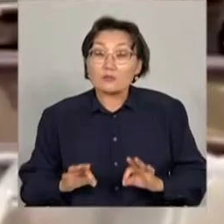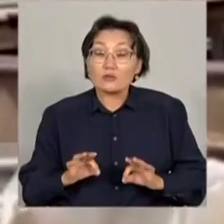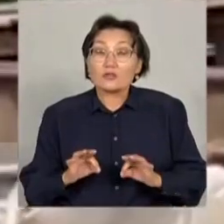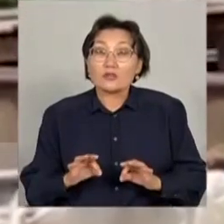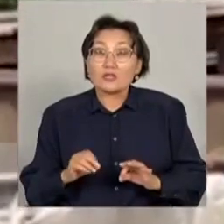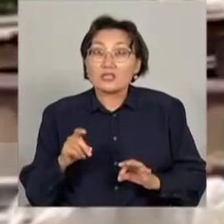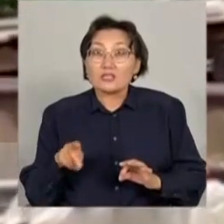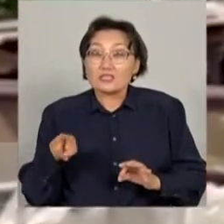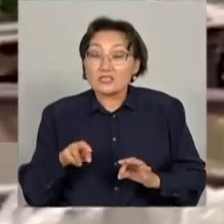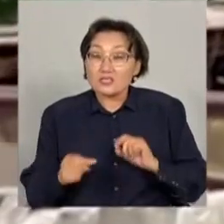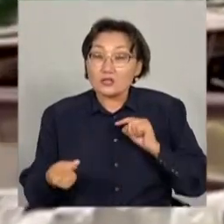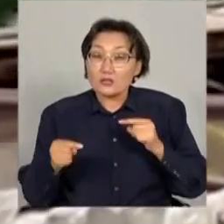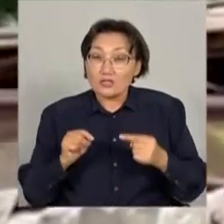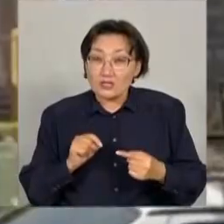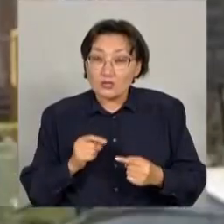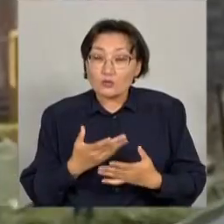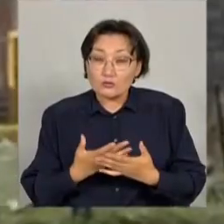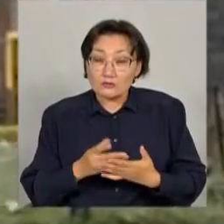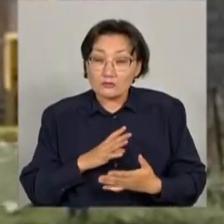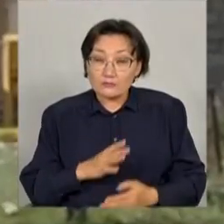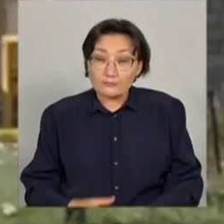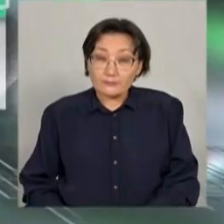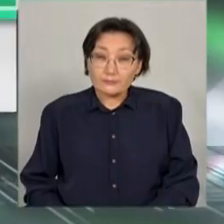кассациялық наразылық білдірді.